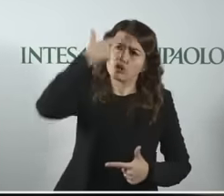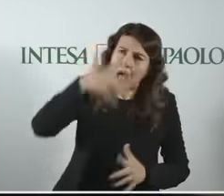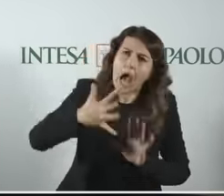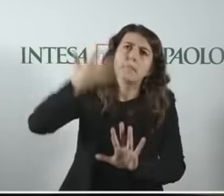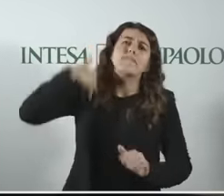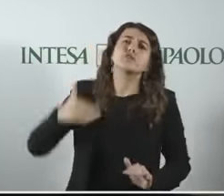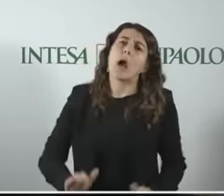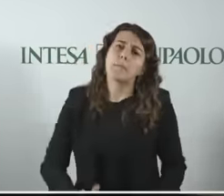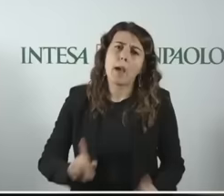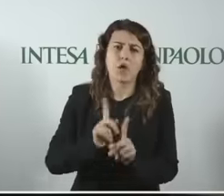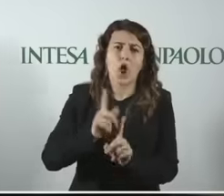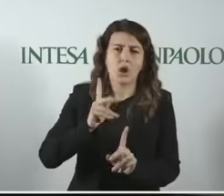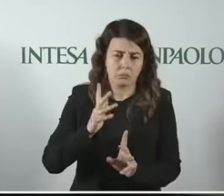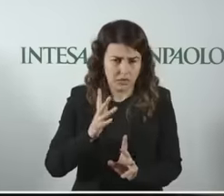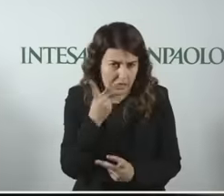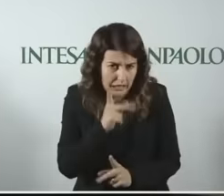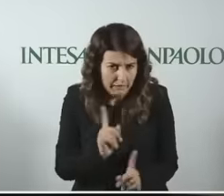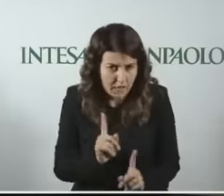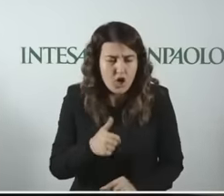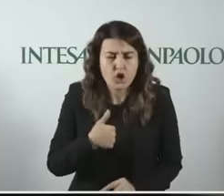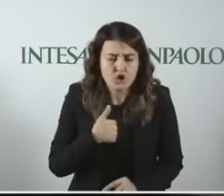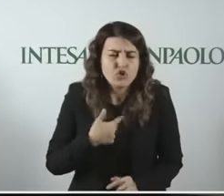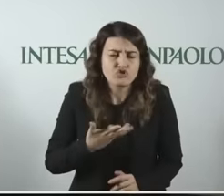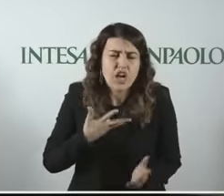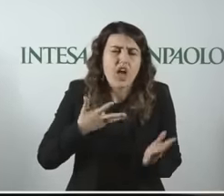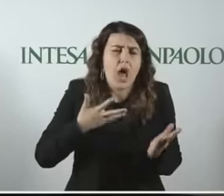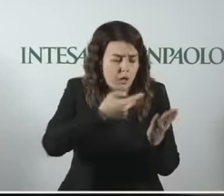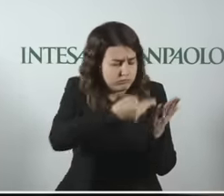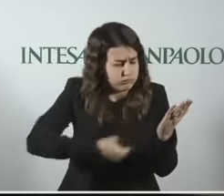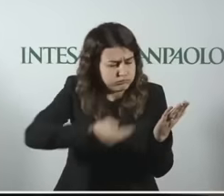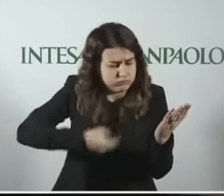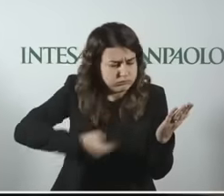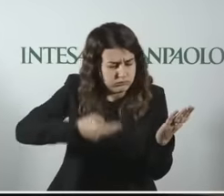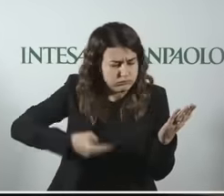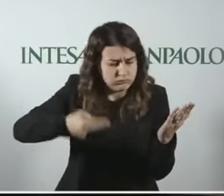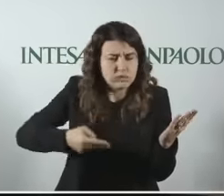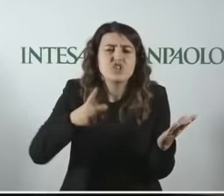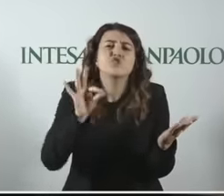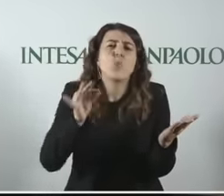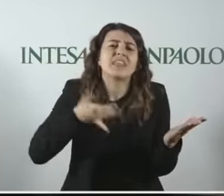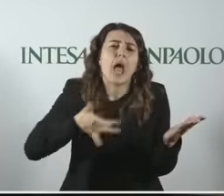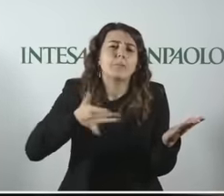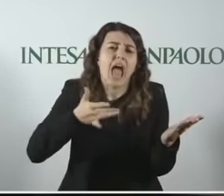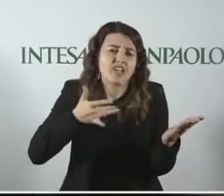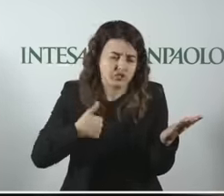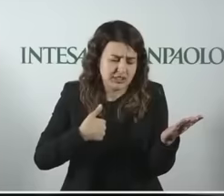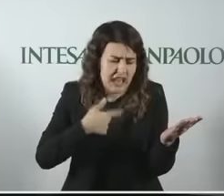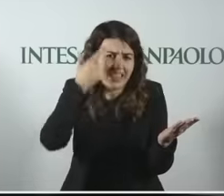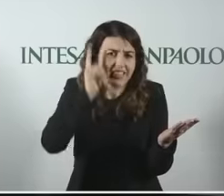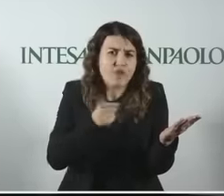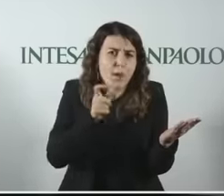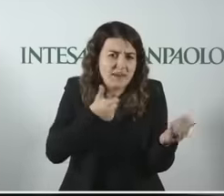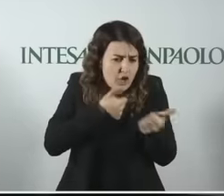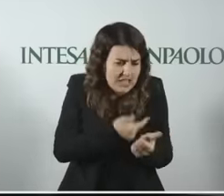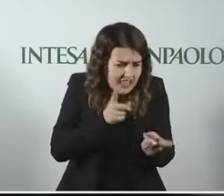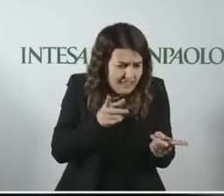da quando ero bambino in realtà io ho 50 pagine di scaletta sotto gli occhi e le cose che dico le ho cercate e e